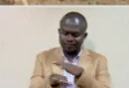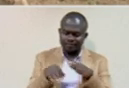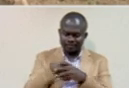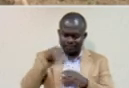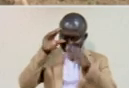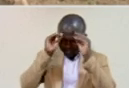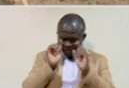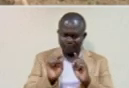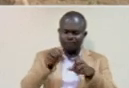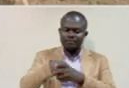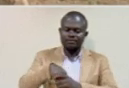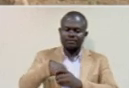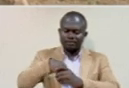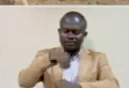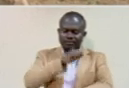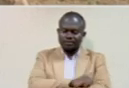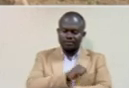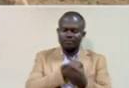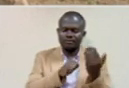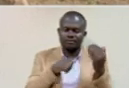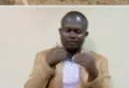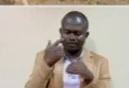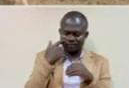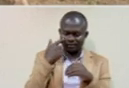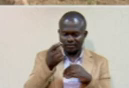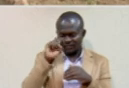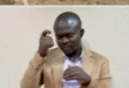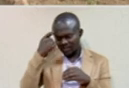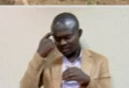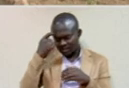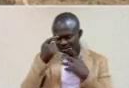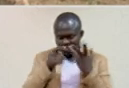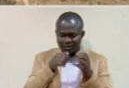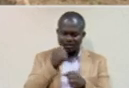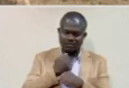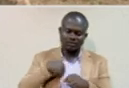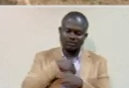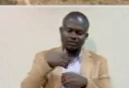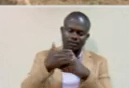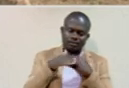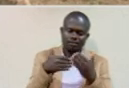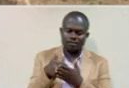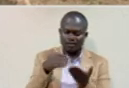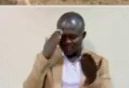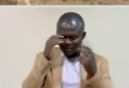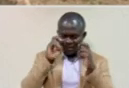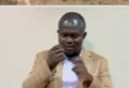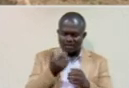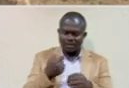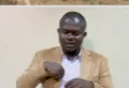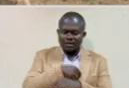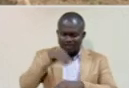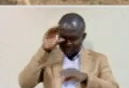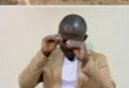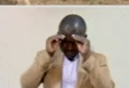zirimo kwitabirwa kujya kwiga, ugasanga leta ibyo irimo kudukorera itwegereza kugira ngo abana bacu